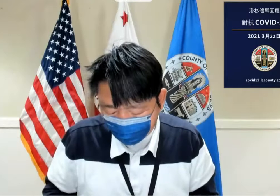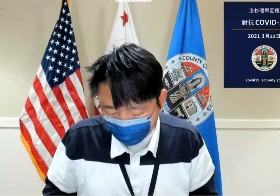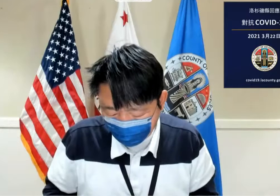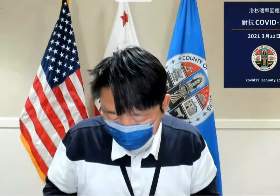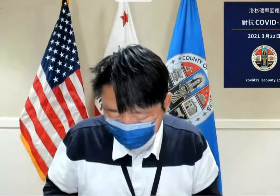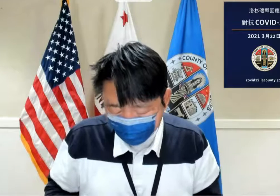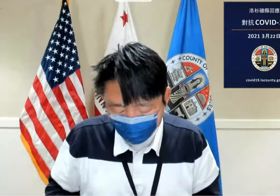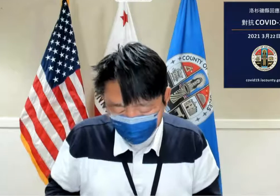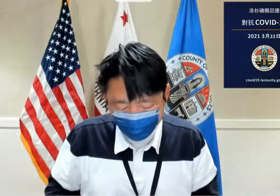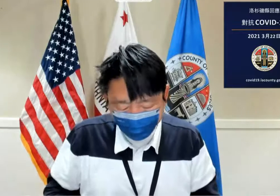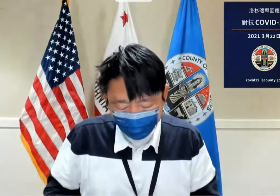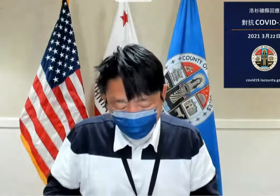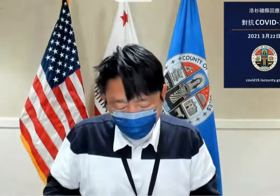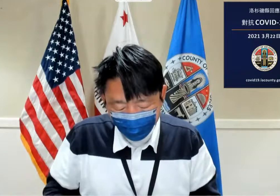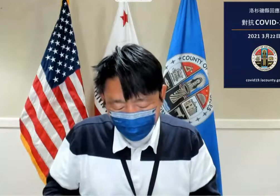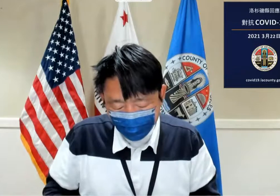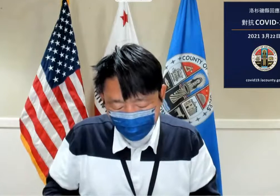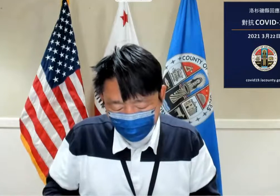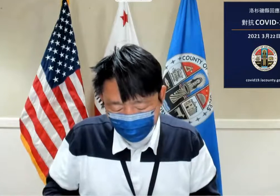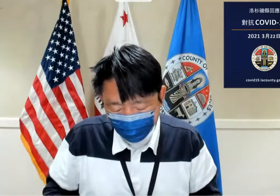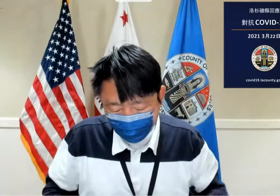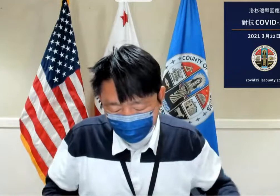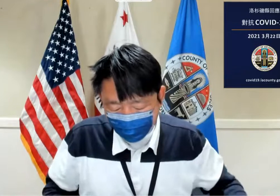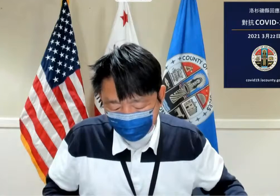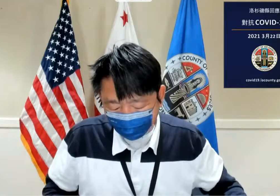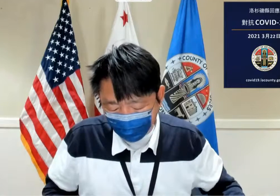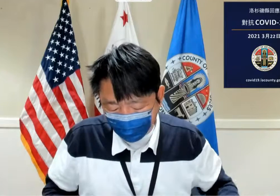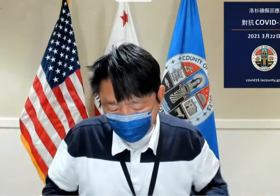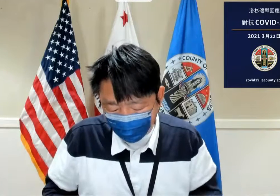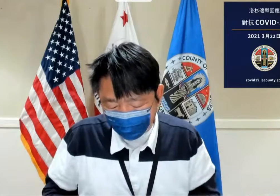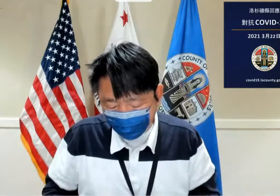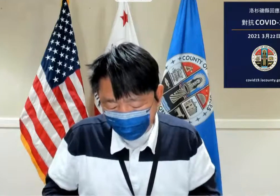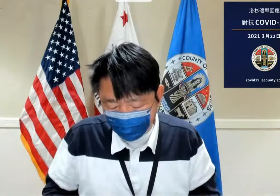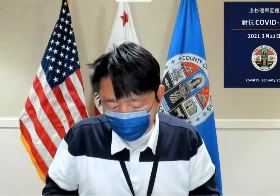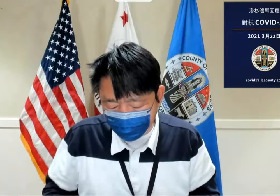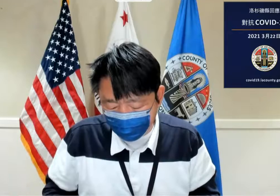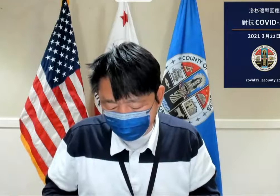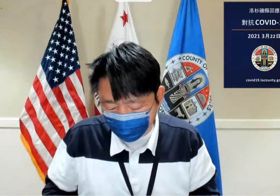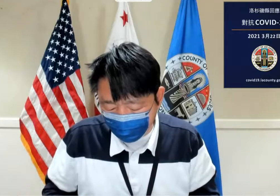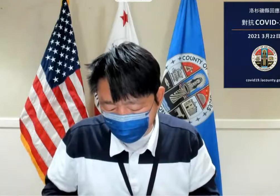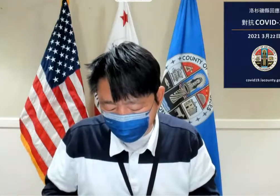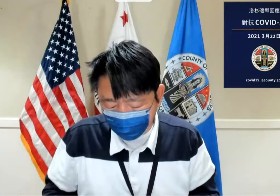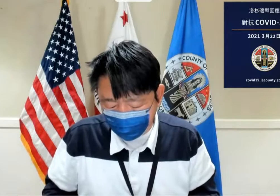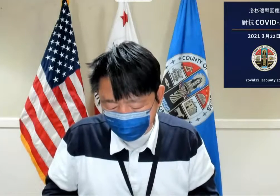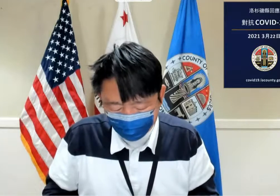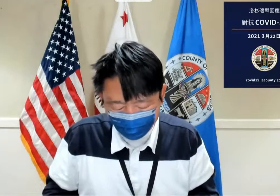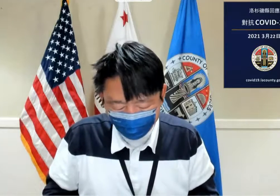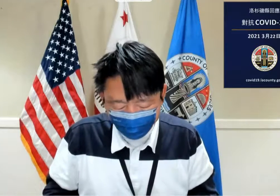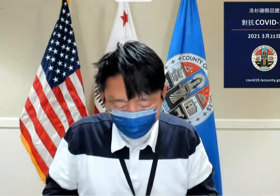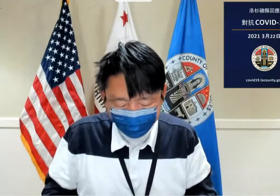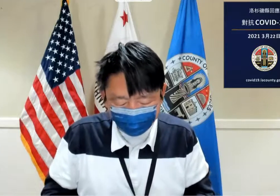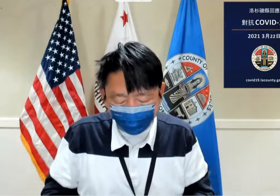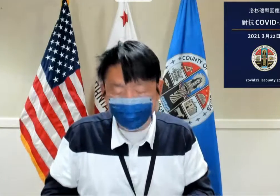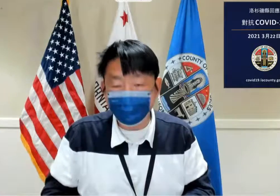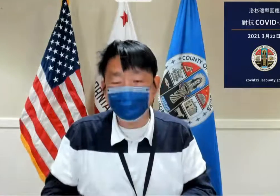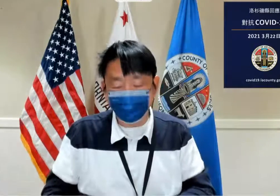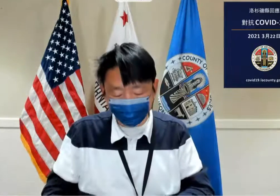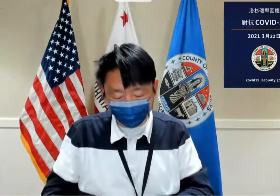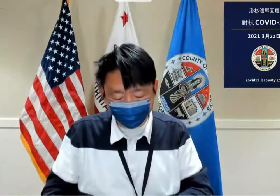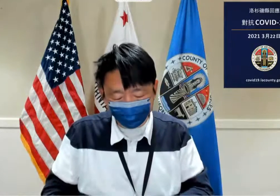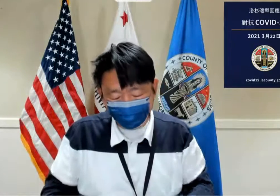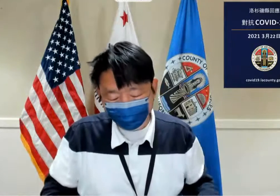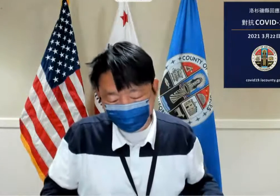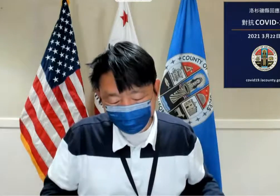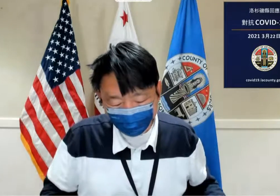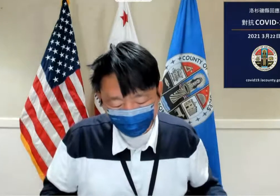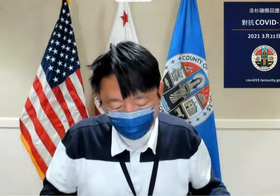续接种。同时，这些接种点必须按州政府的要求记录或上报接种结